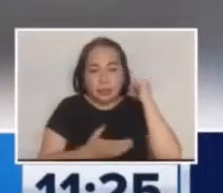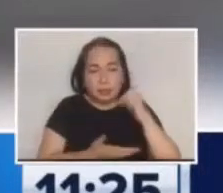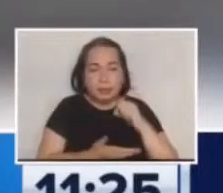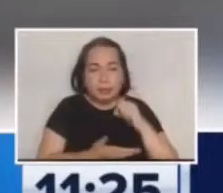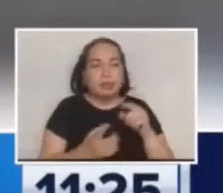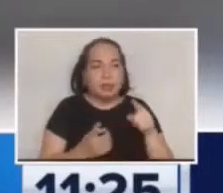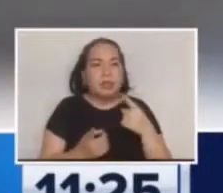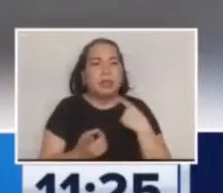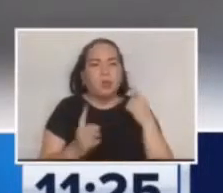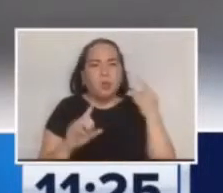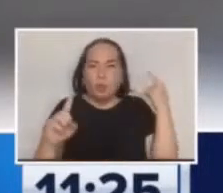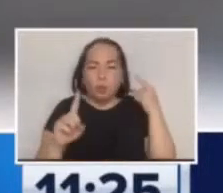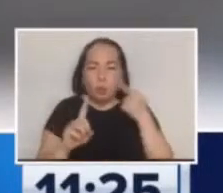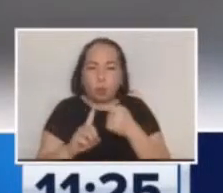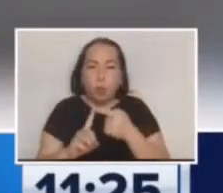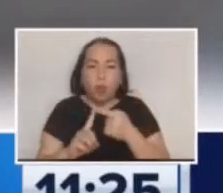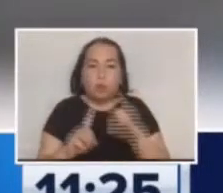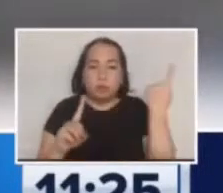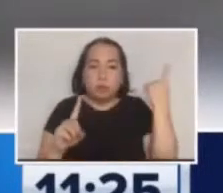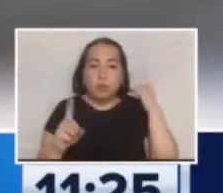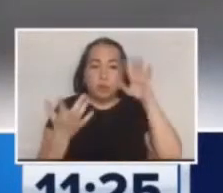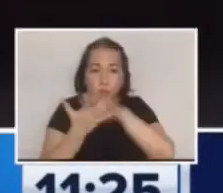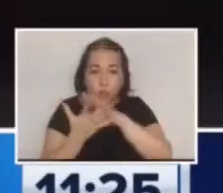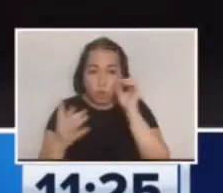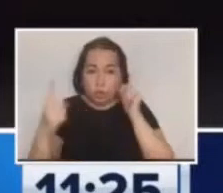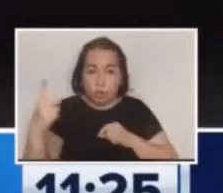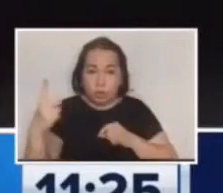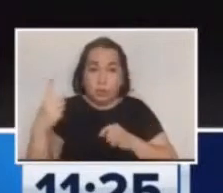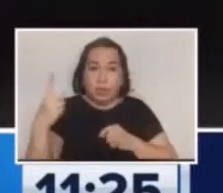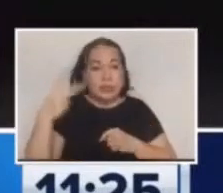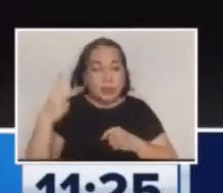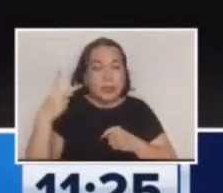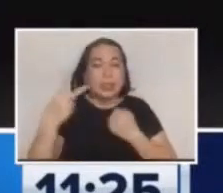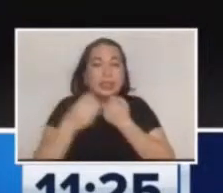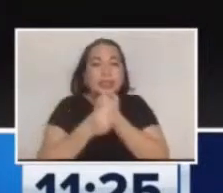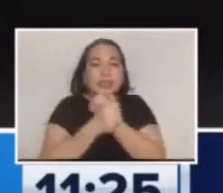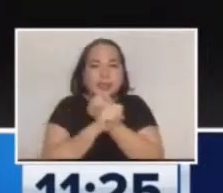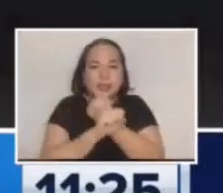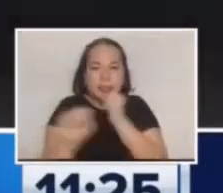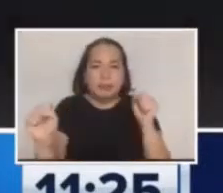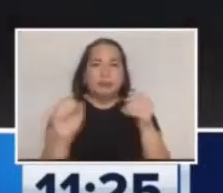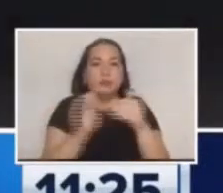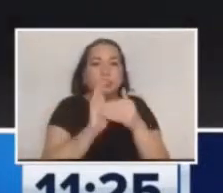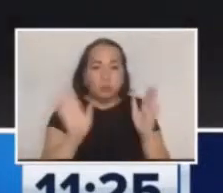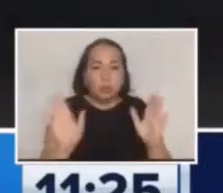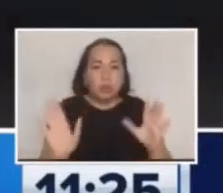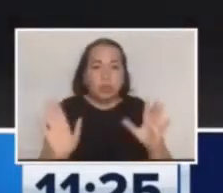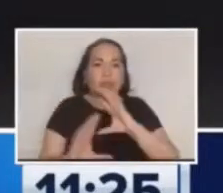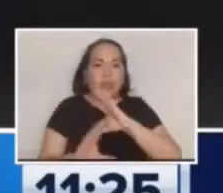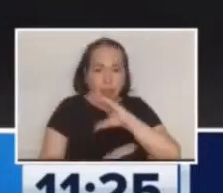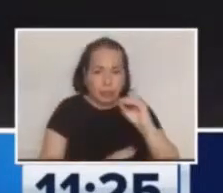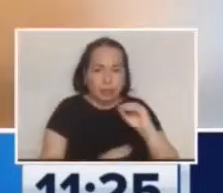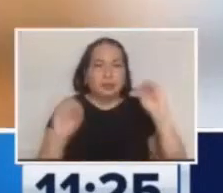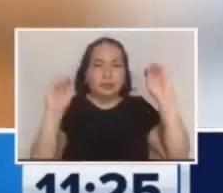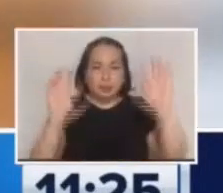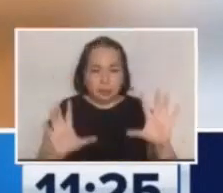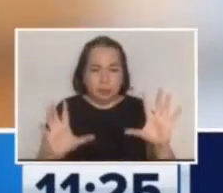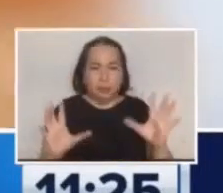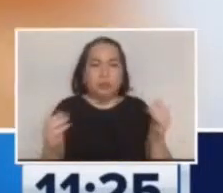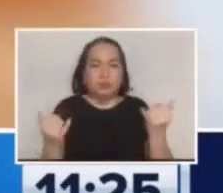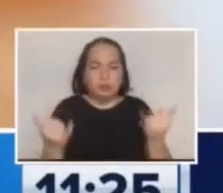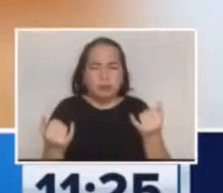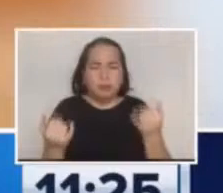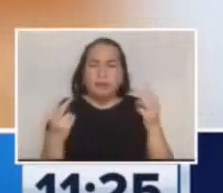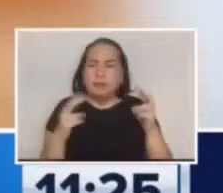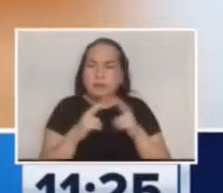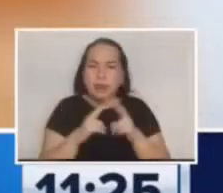a appropriate preparation. Pero nabanggit din ni Secretary kanina na in effect ay nagbabago rin